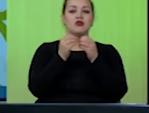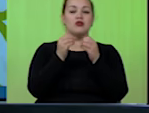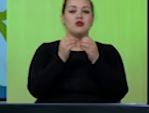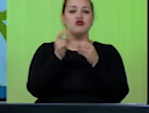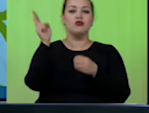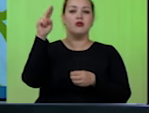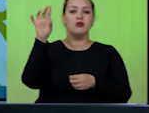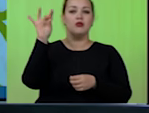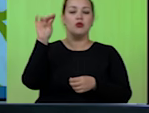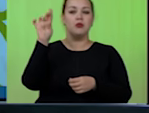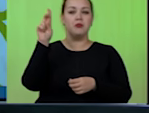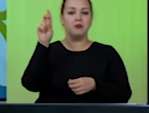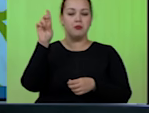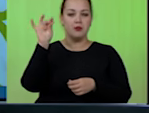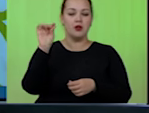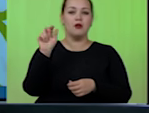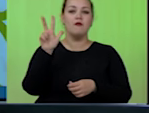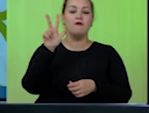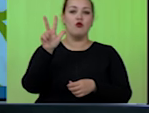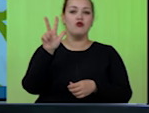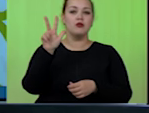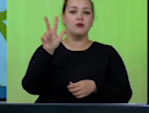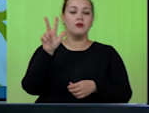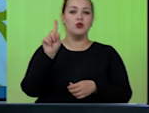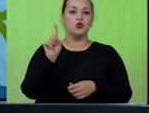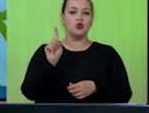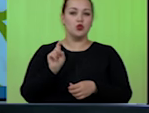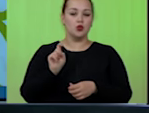дроби дробь 0,08.